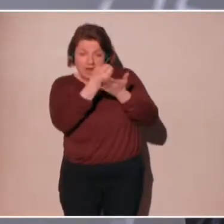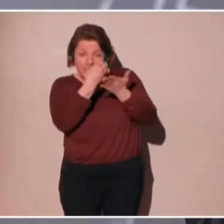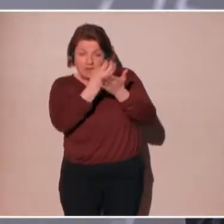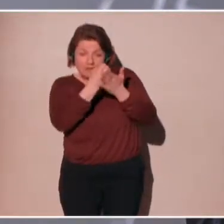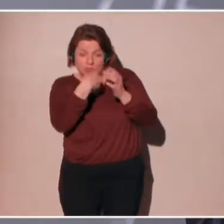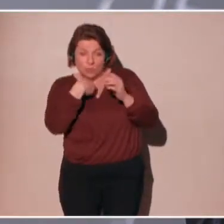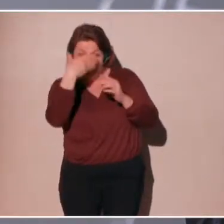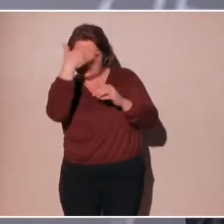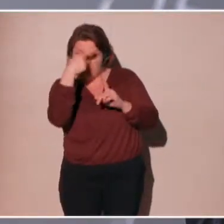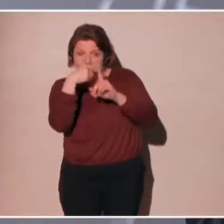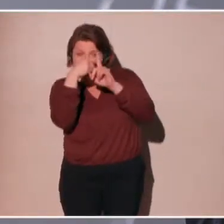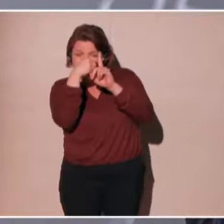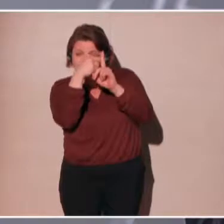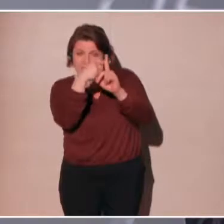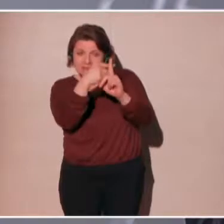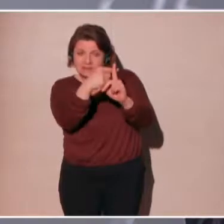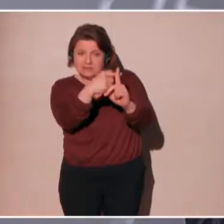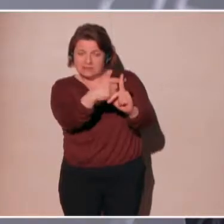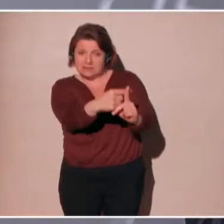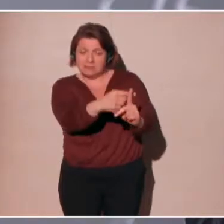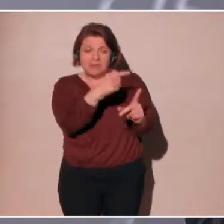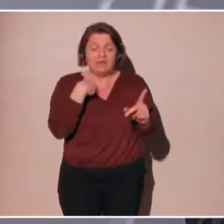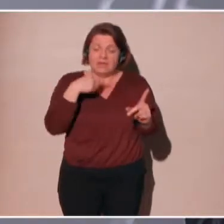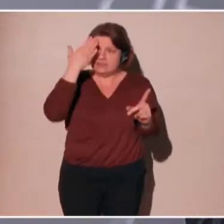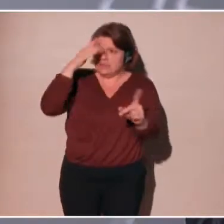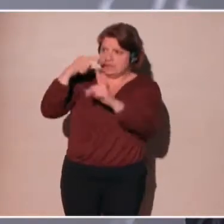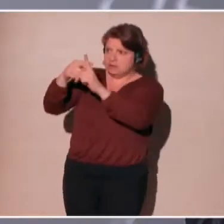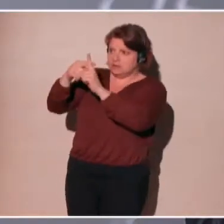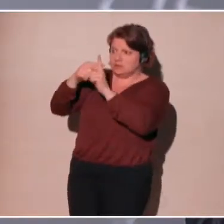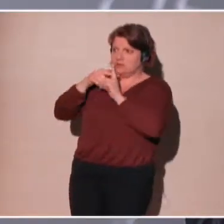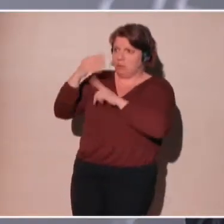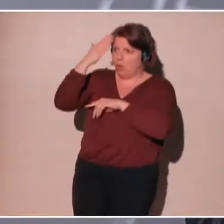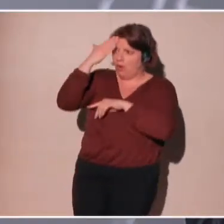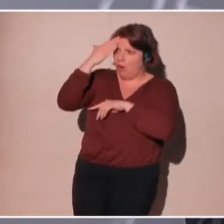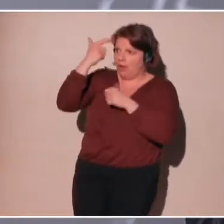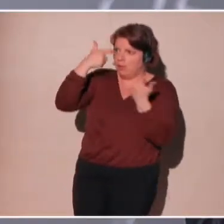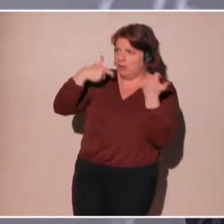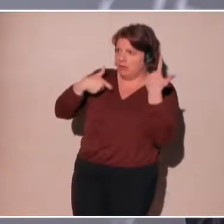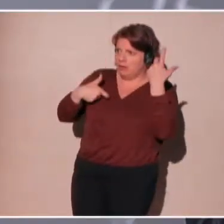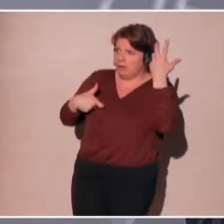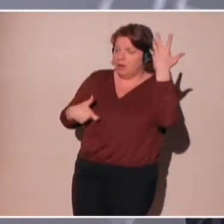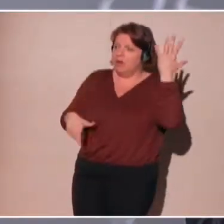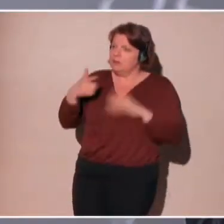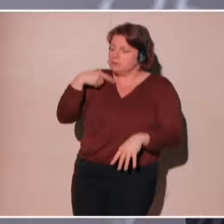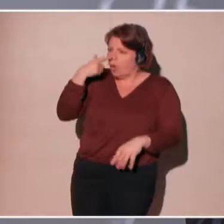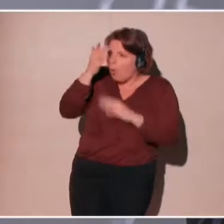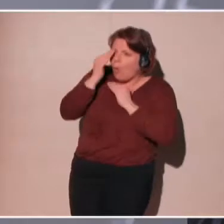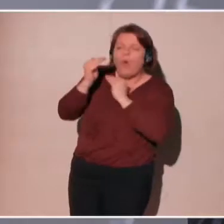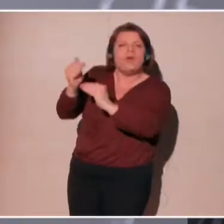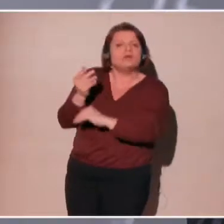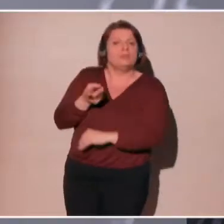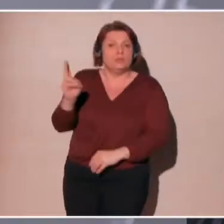sur vous, plus vous lui ferez confiance et plus vos données seront exploitées. Donc les ramifications